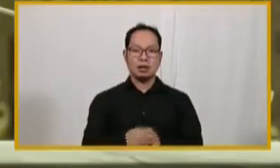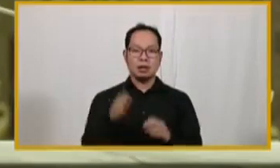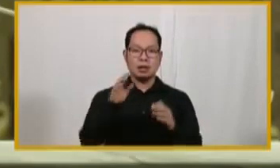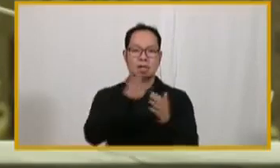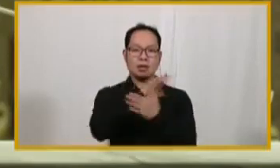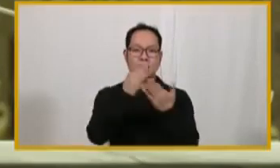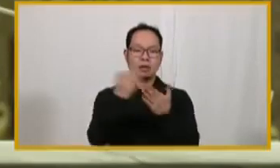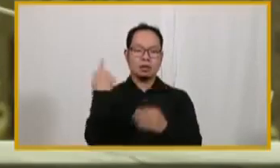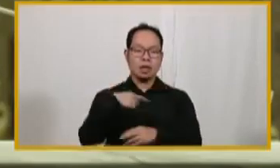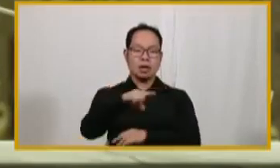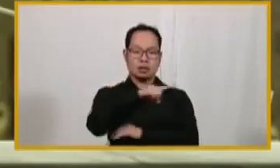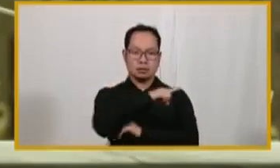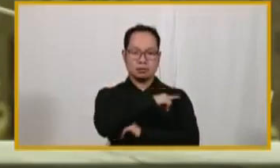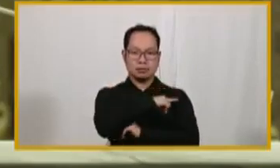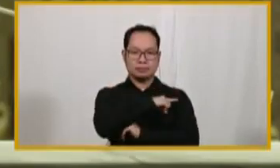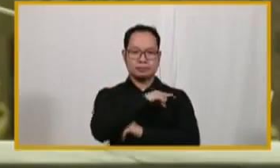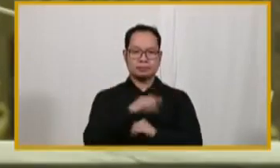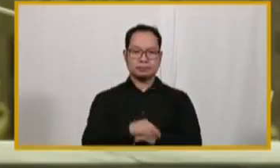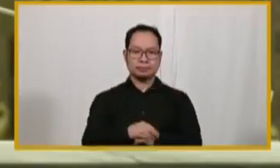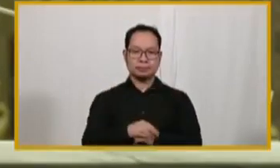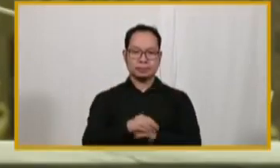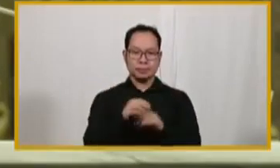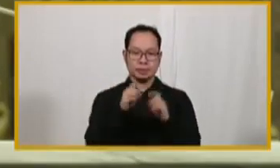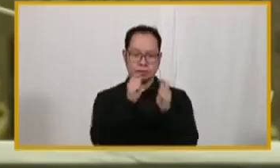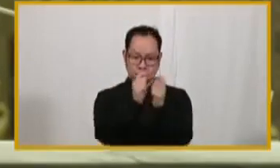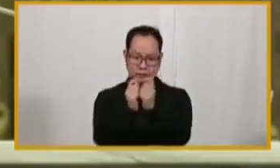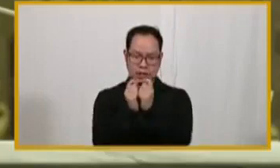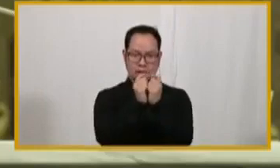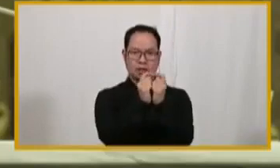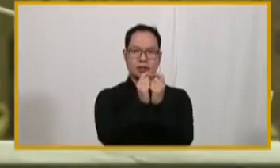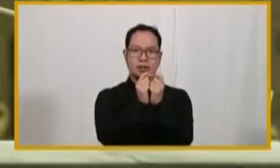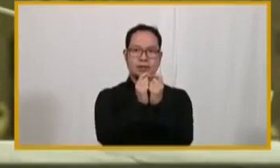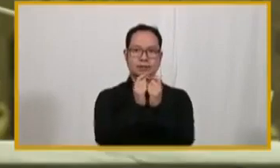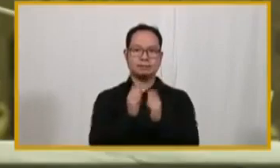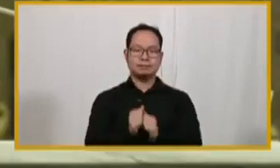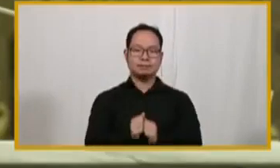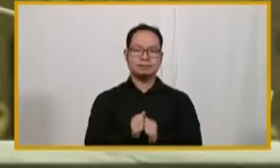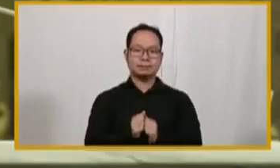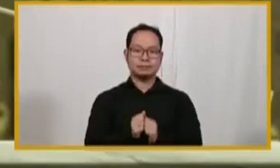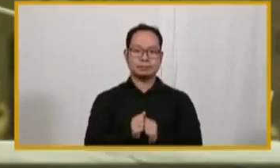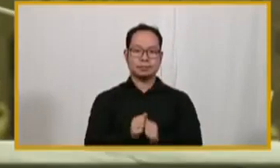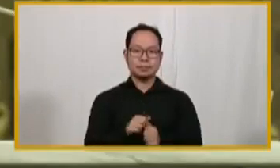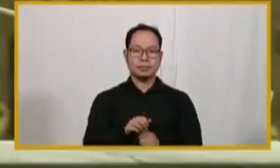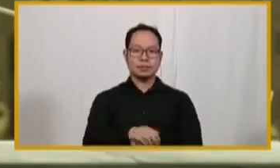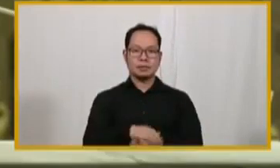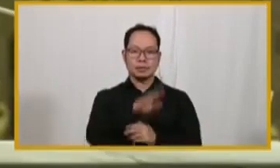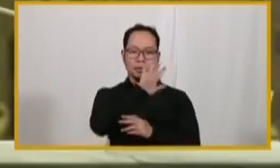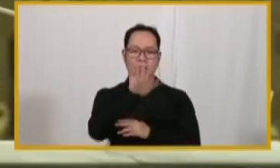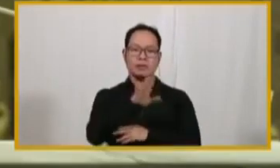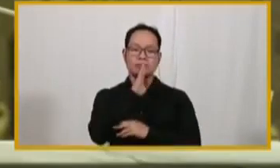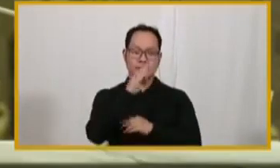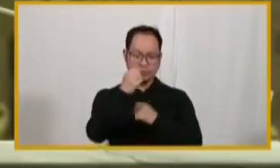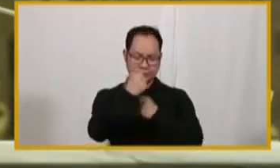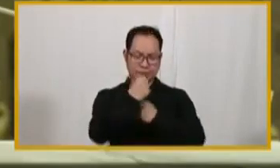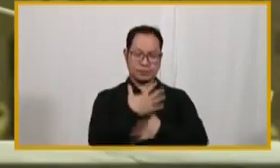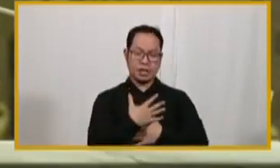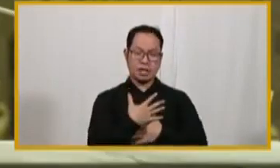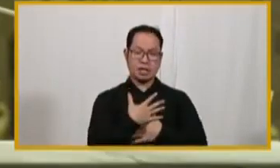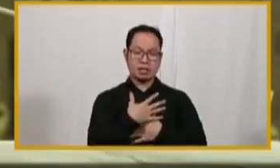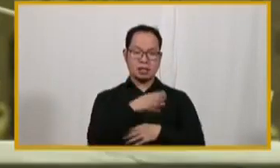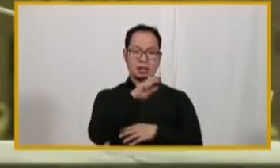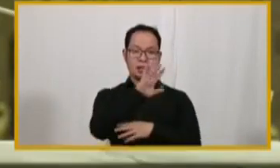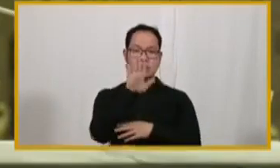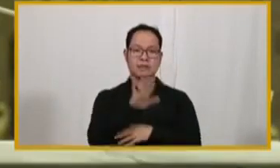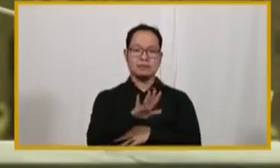Lahat tayo'y magkakasama. Huwag din tayong matakot at